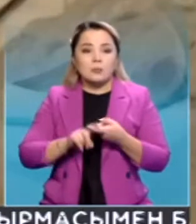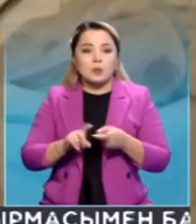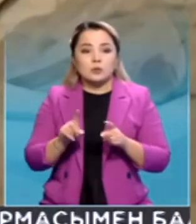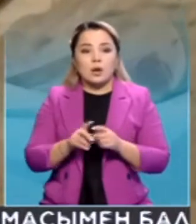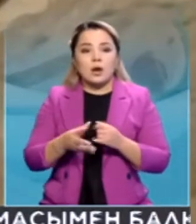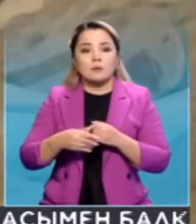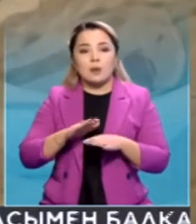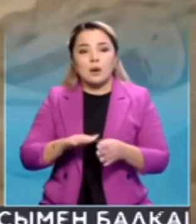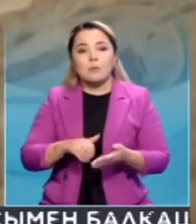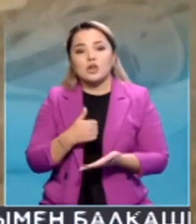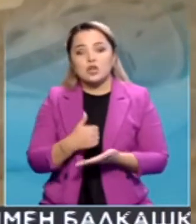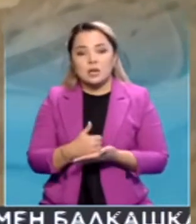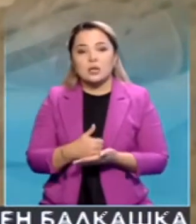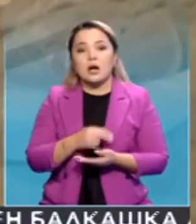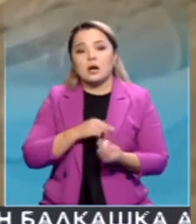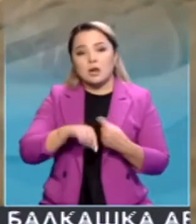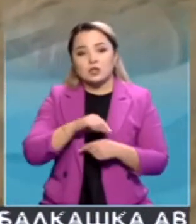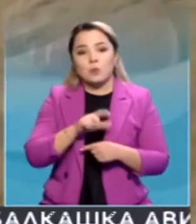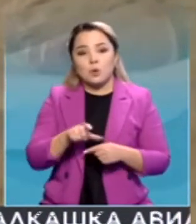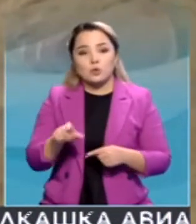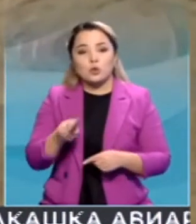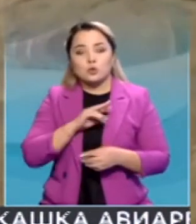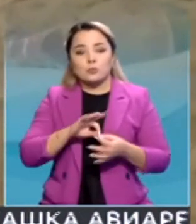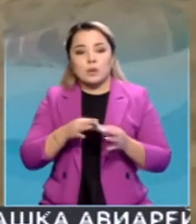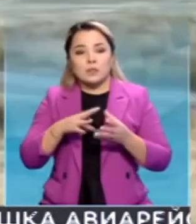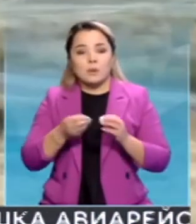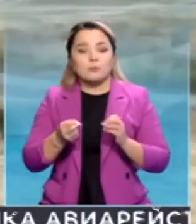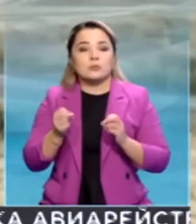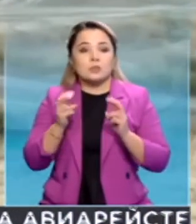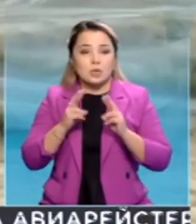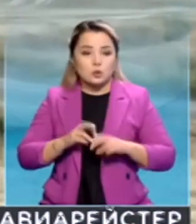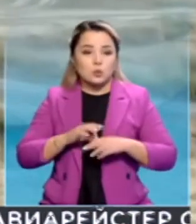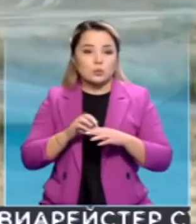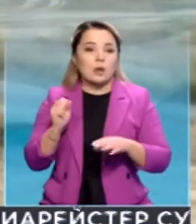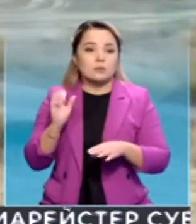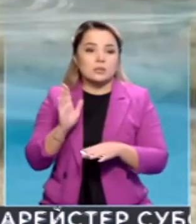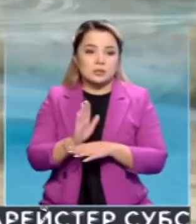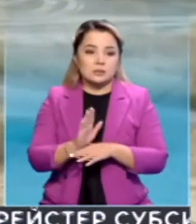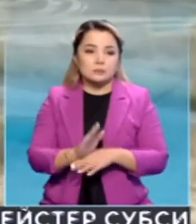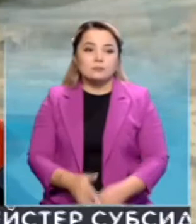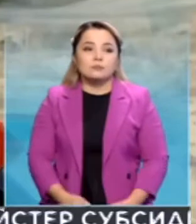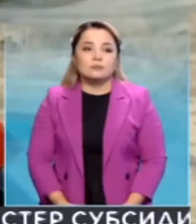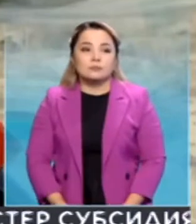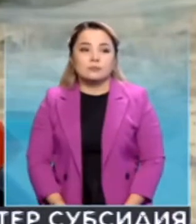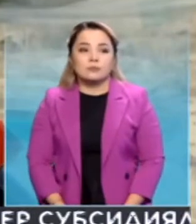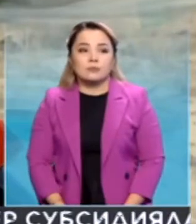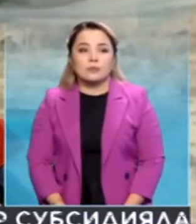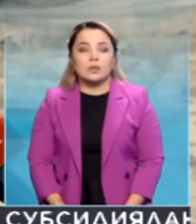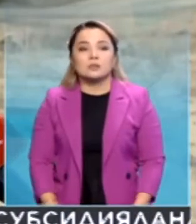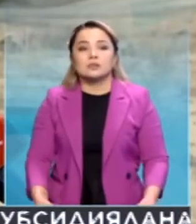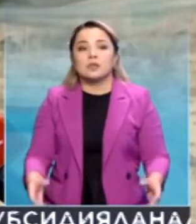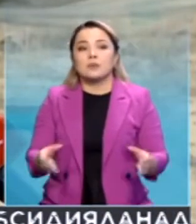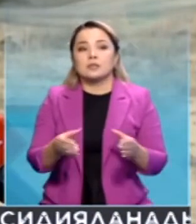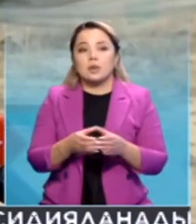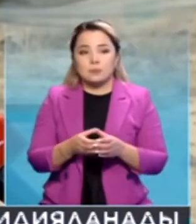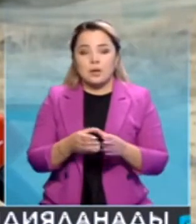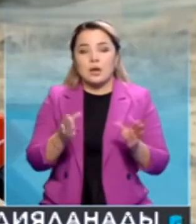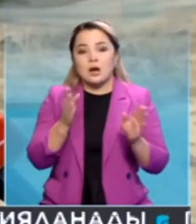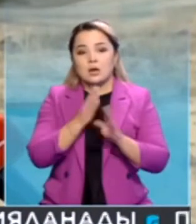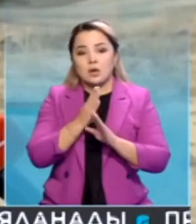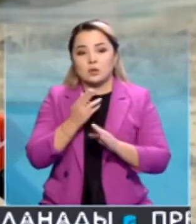басшысы құзырлы органдарға кәсіпорындардың жұмысын жіті тексеруді тапсырды. Сработает департамент